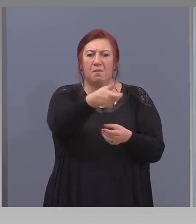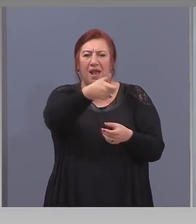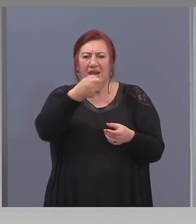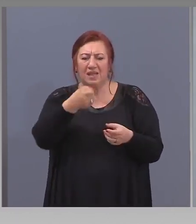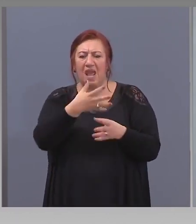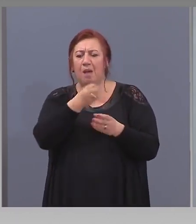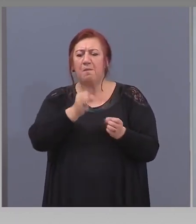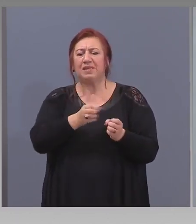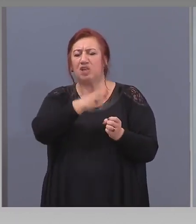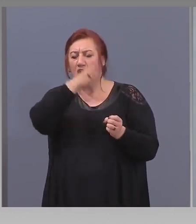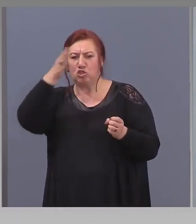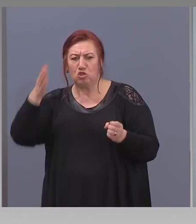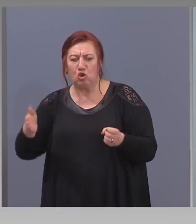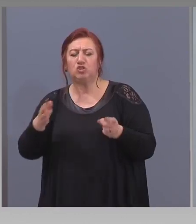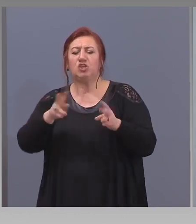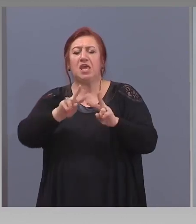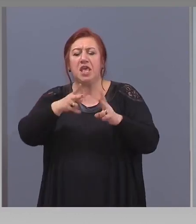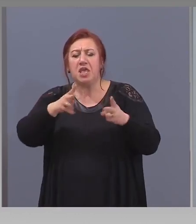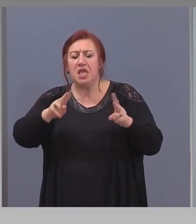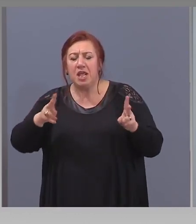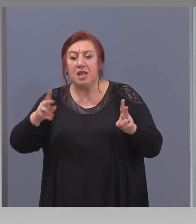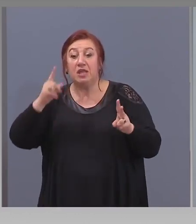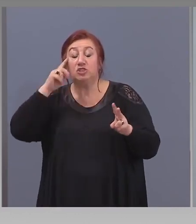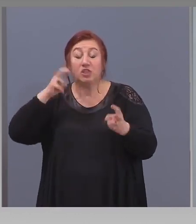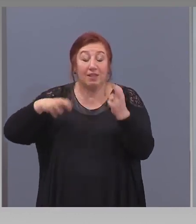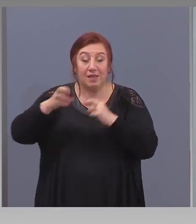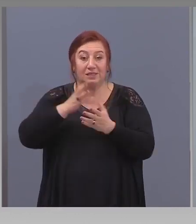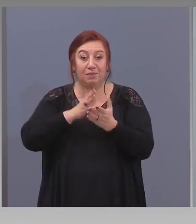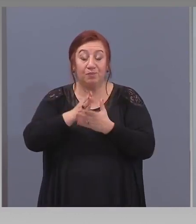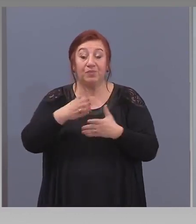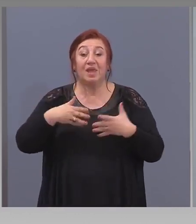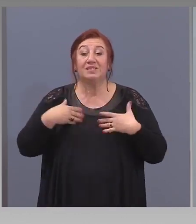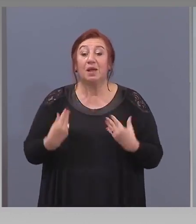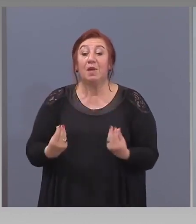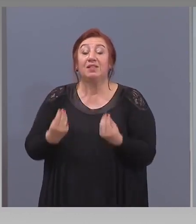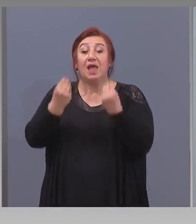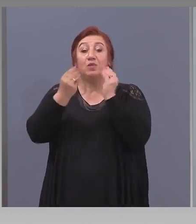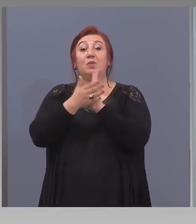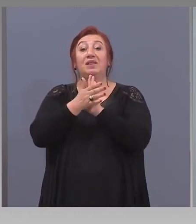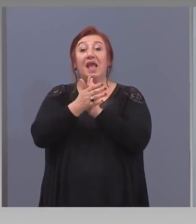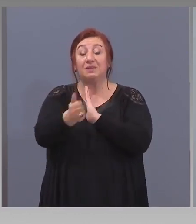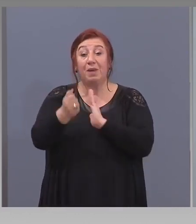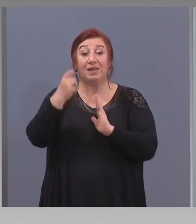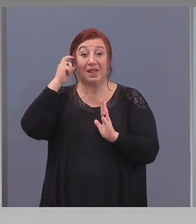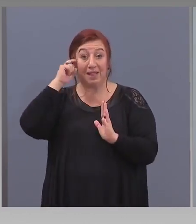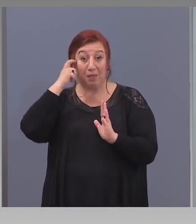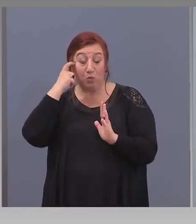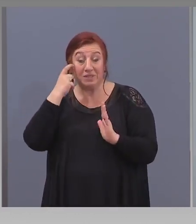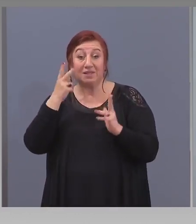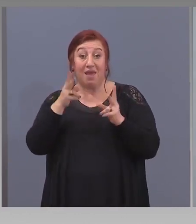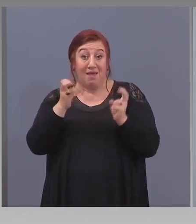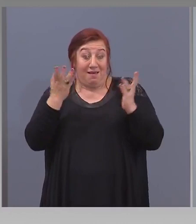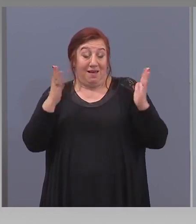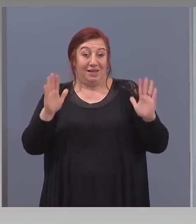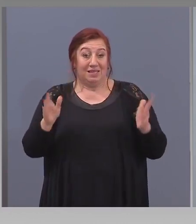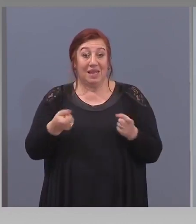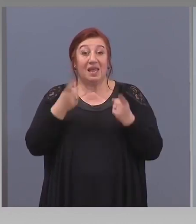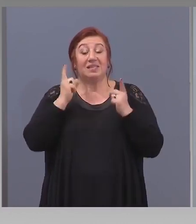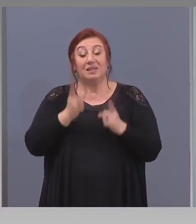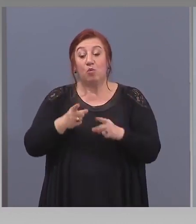как ще го... Искам най-добрите да го измислят как да стане, за да може да останат